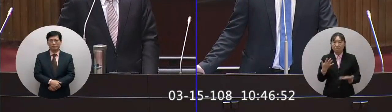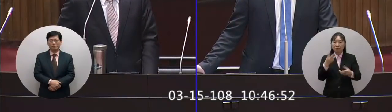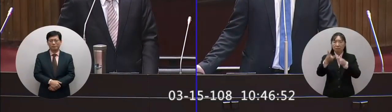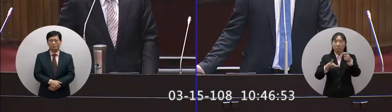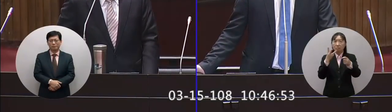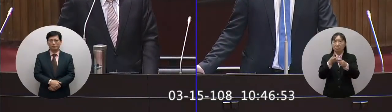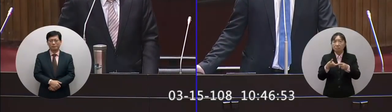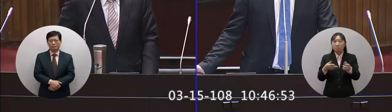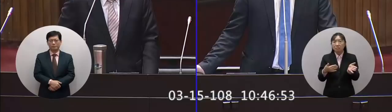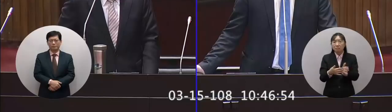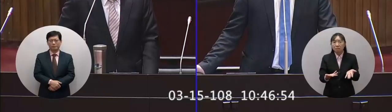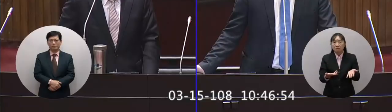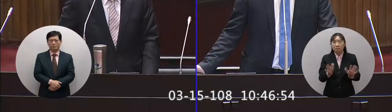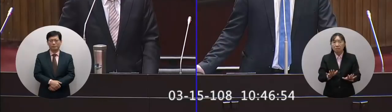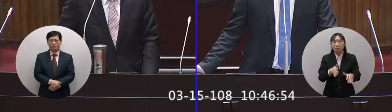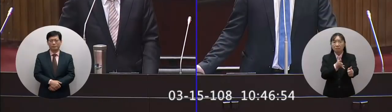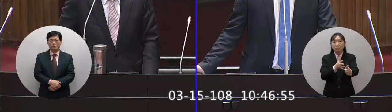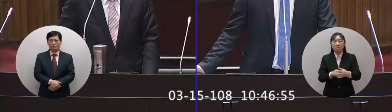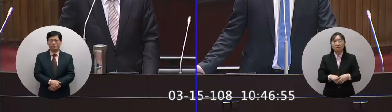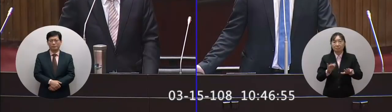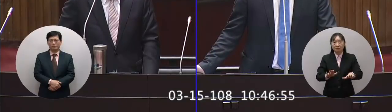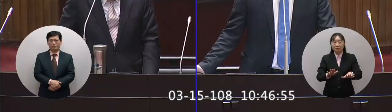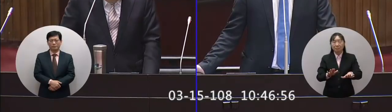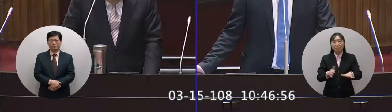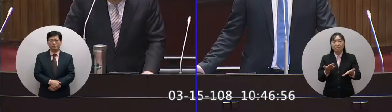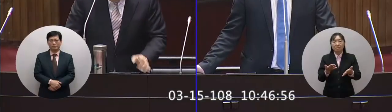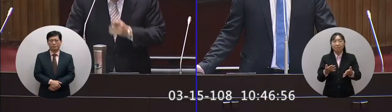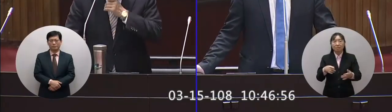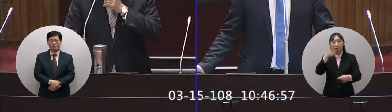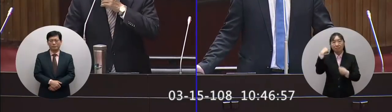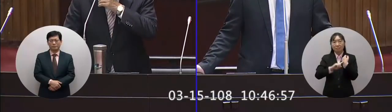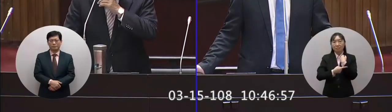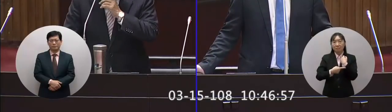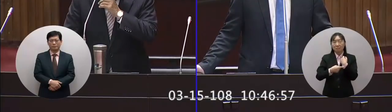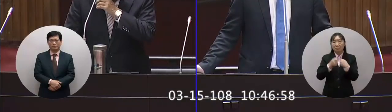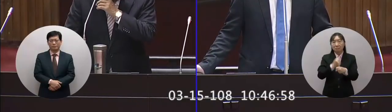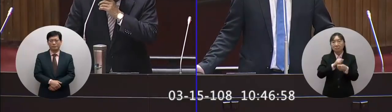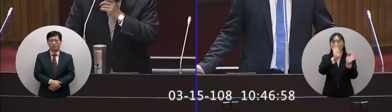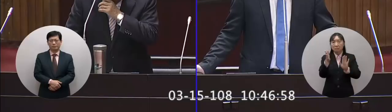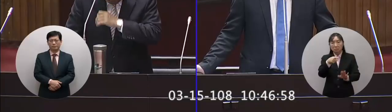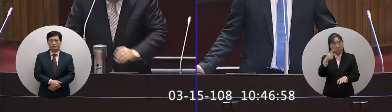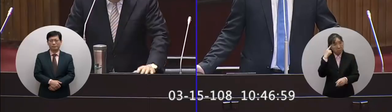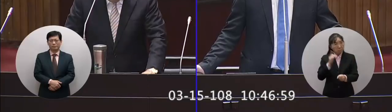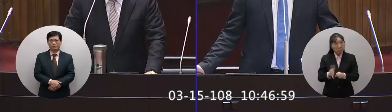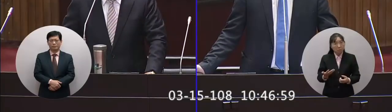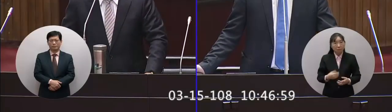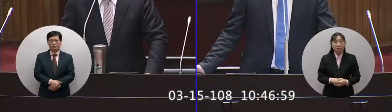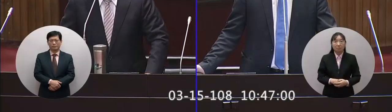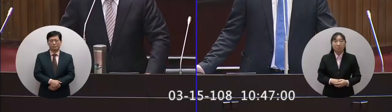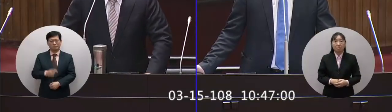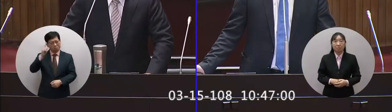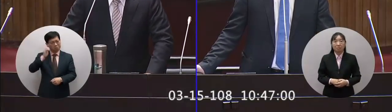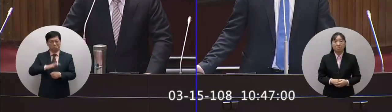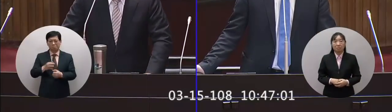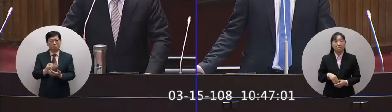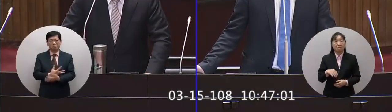3年要过去了，请问院长，对于现在推动司法改革的成效，院长满不满意？ 不满